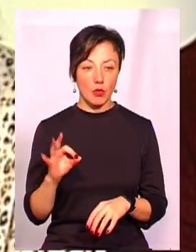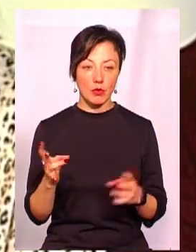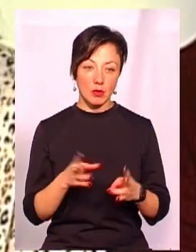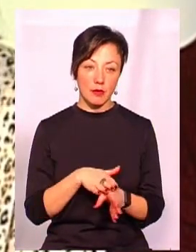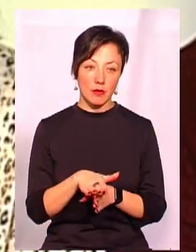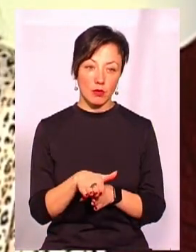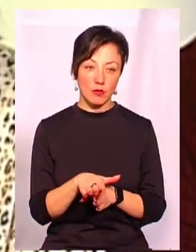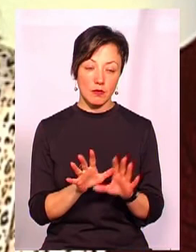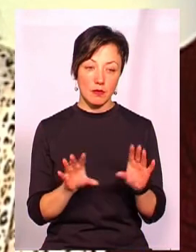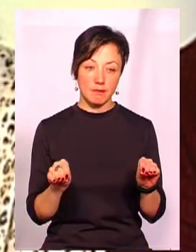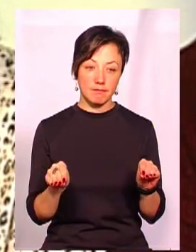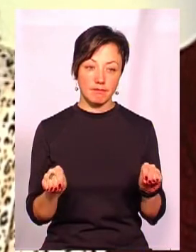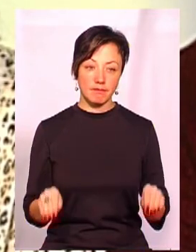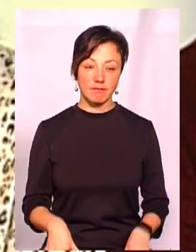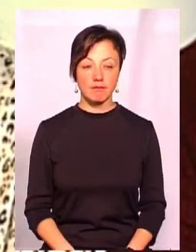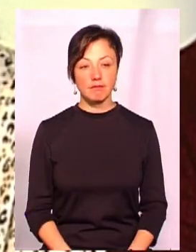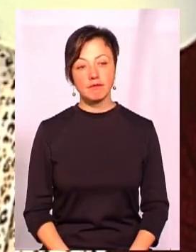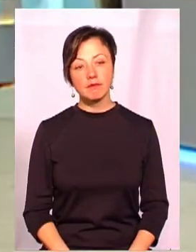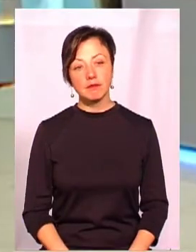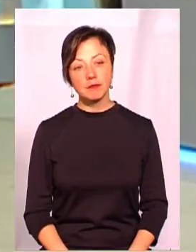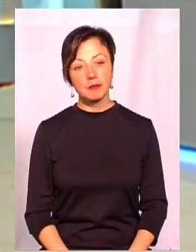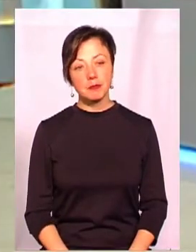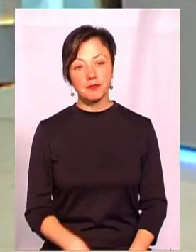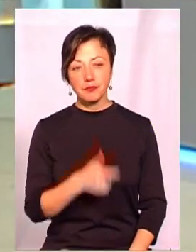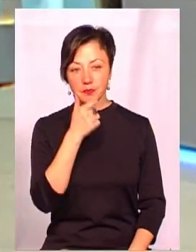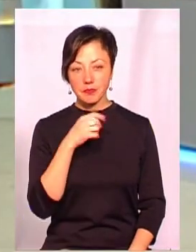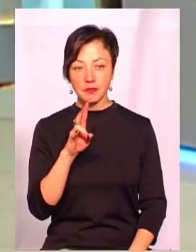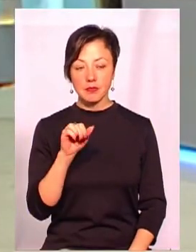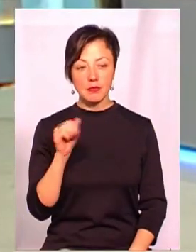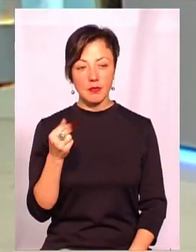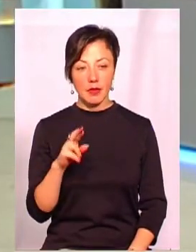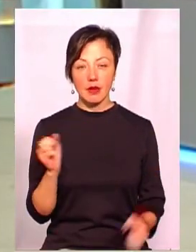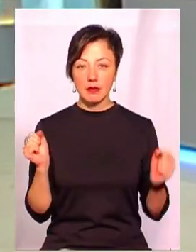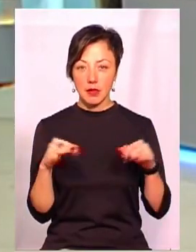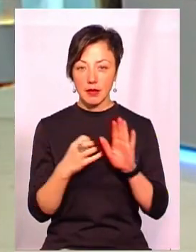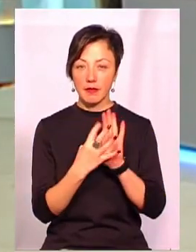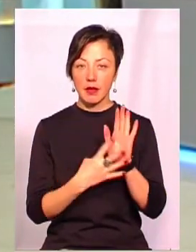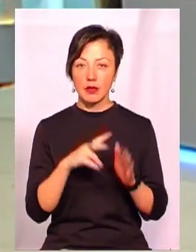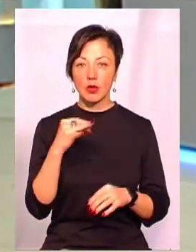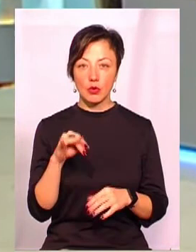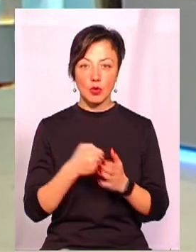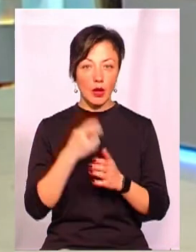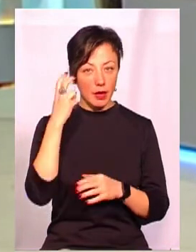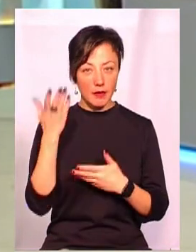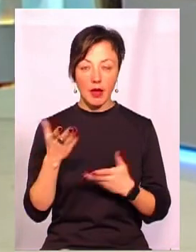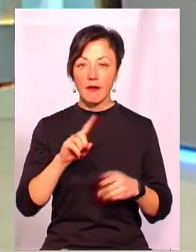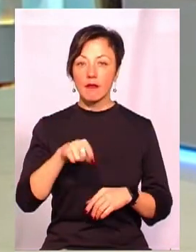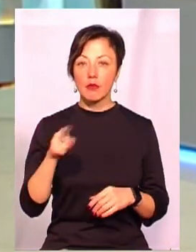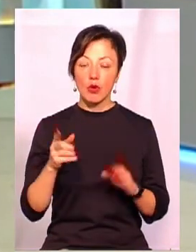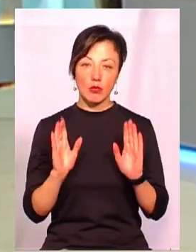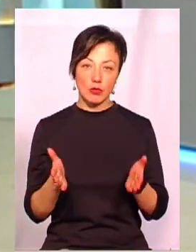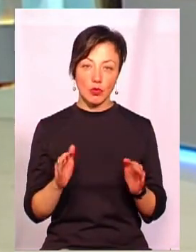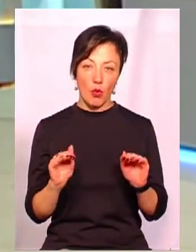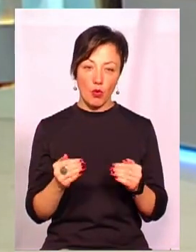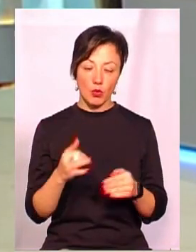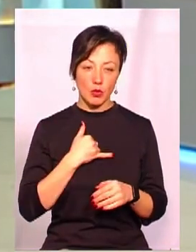треба виконувати. Пані Наталю, збираєтесь 19 лютого до Києва. Які вимоги